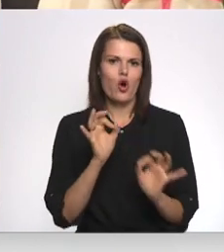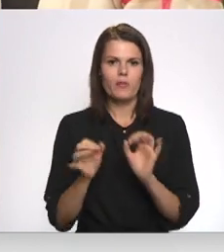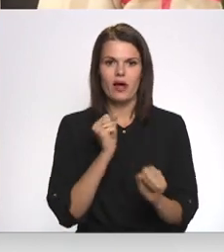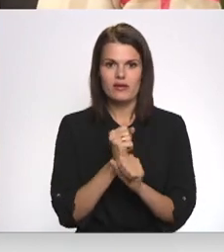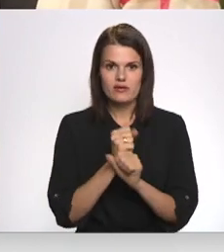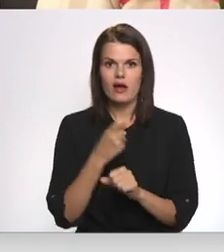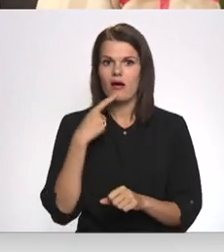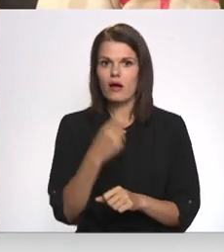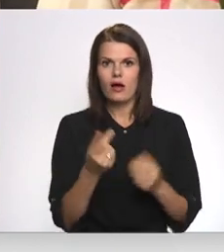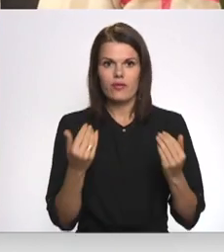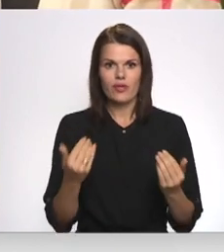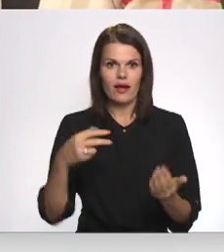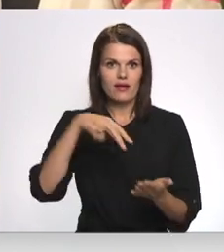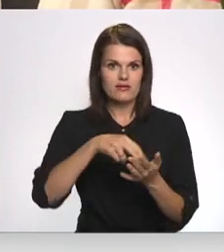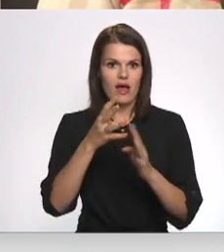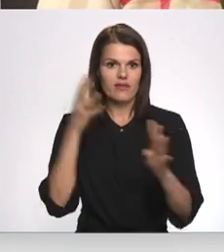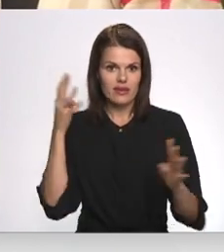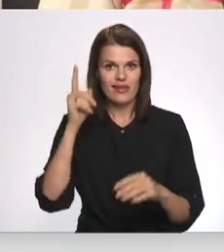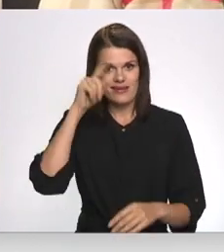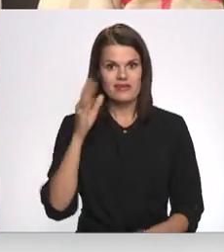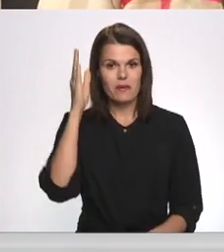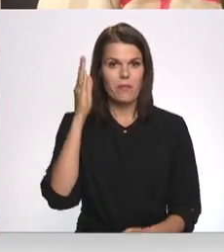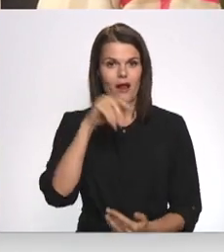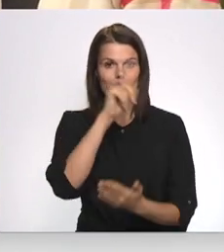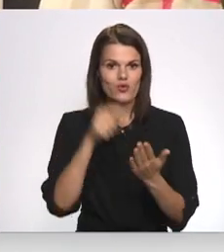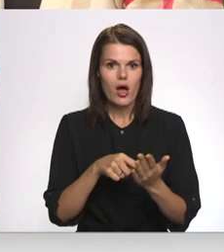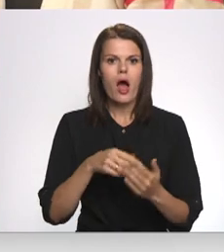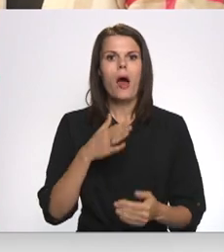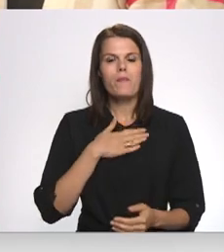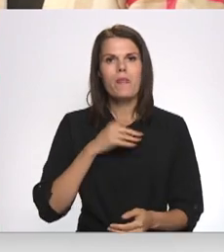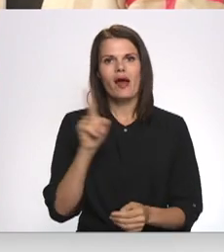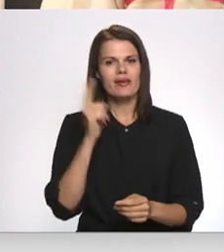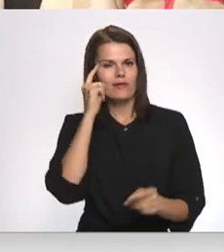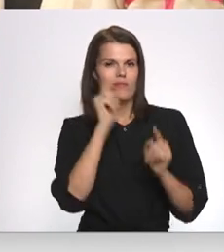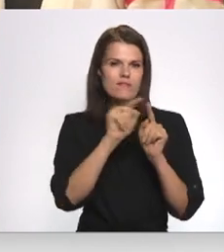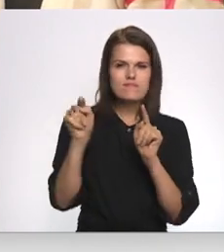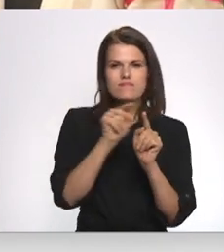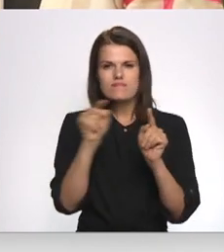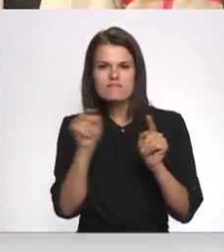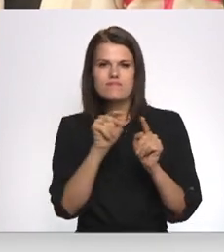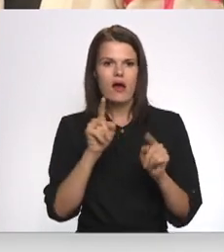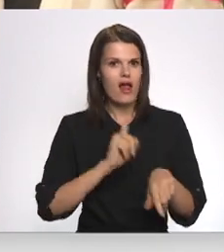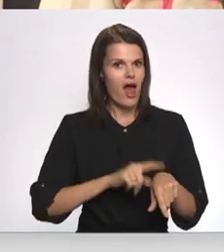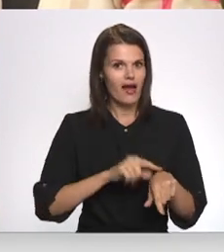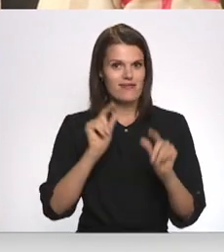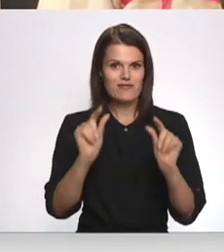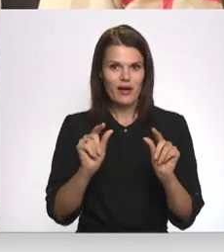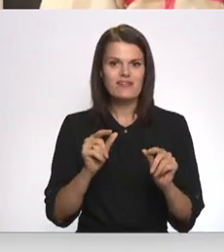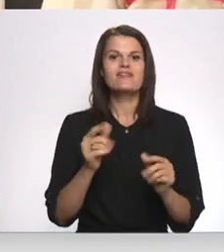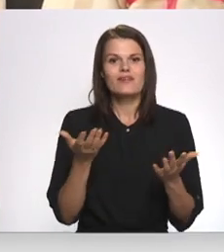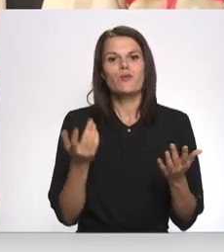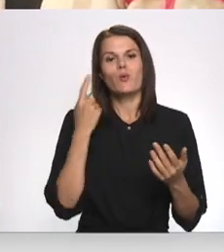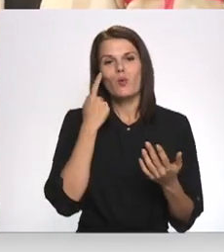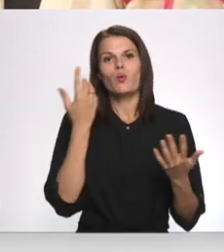Šobrīd stāvam rindā. Vai zini jau, par ko balsos? Man ir opcijas, bet man vēl jāpadomā, par kuru tieši. Laika vairs nav daudz? Nav daudz.